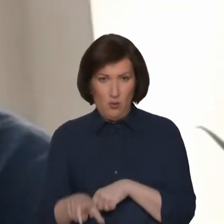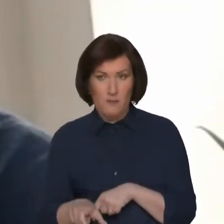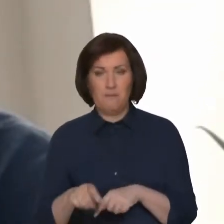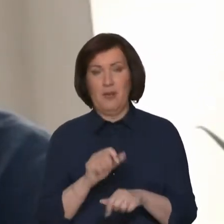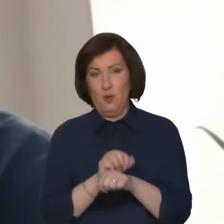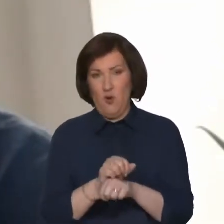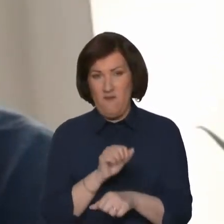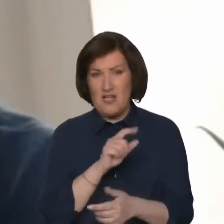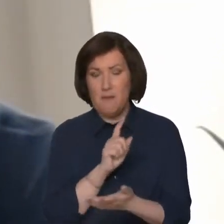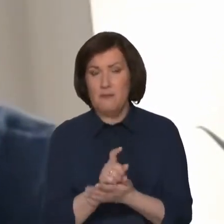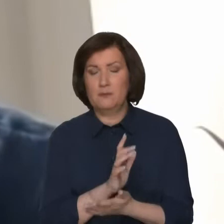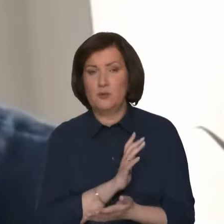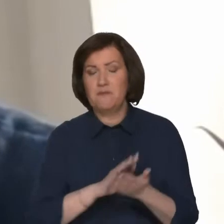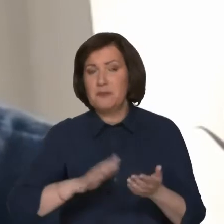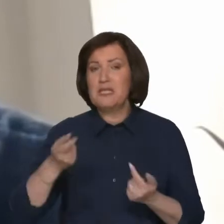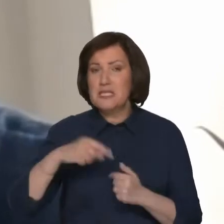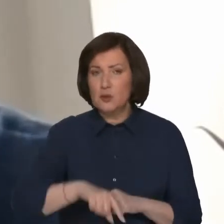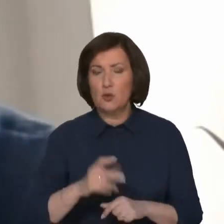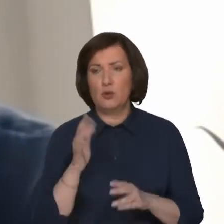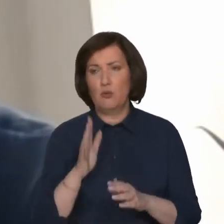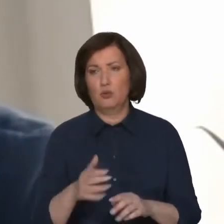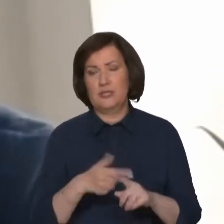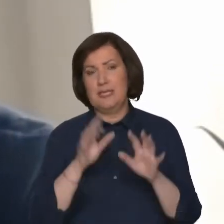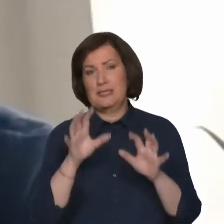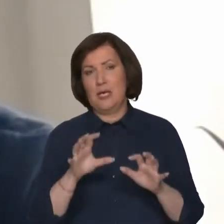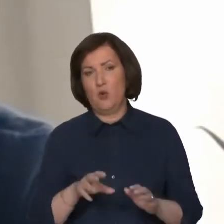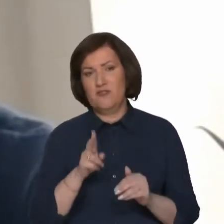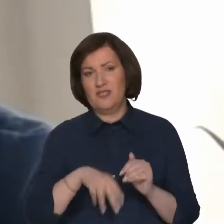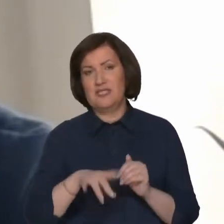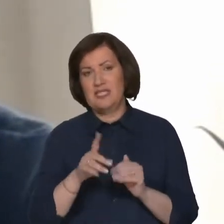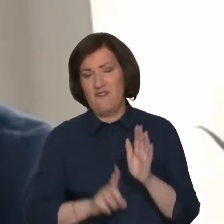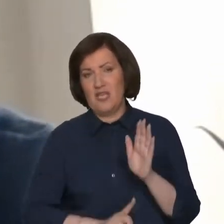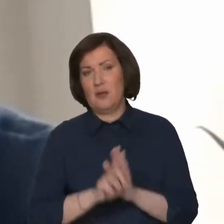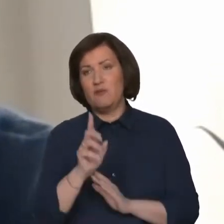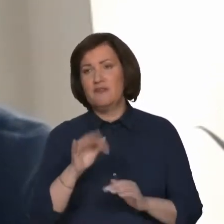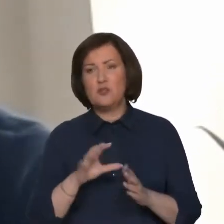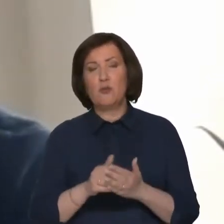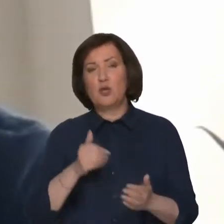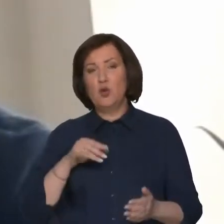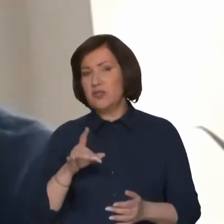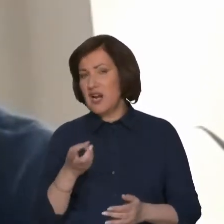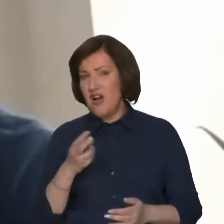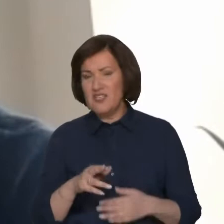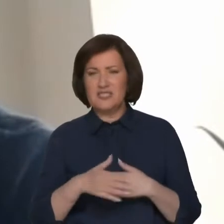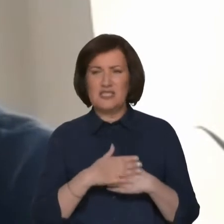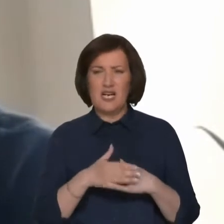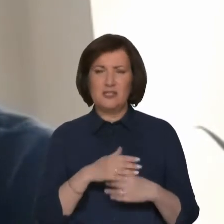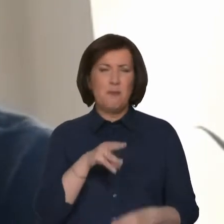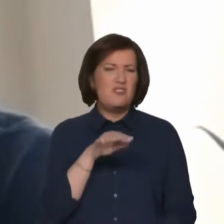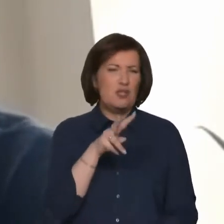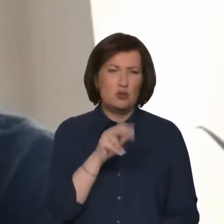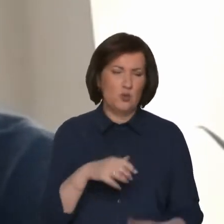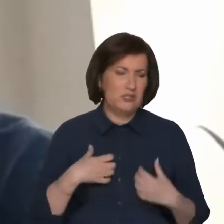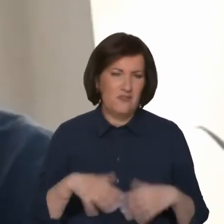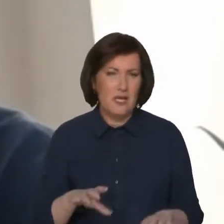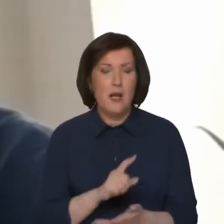повинно відбутися після того, коли набув цей закон в кінці травня чинності. Тобто все, що було до травня, наприклад, санкції по Медведчуку, це